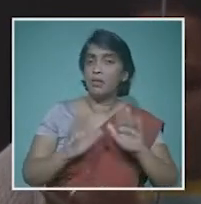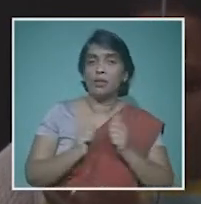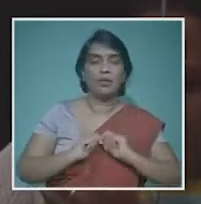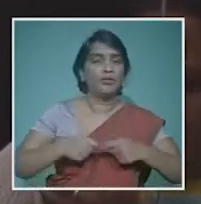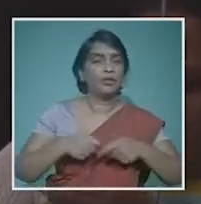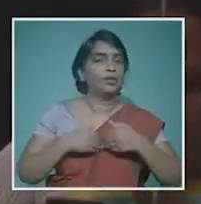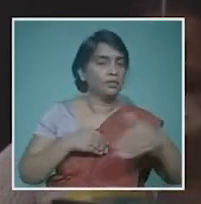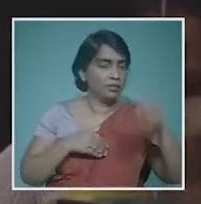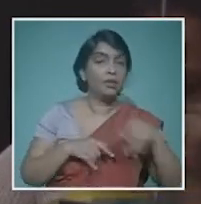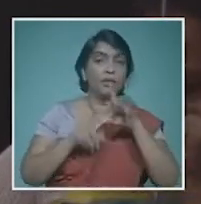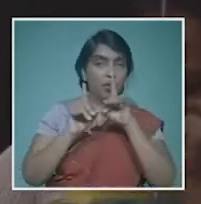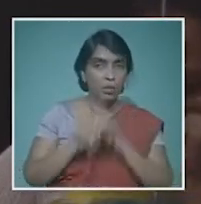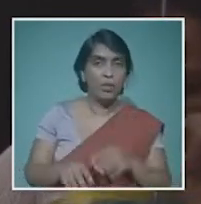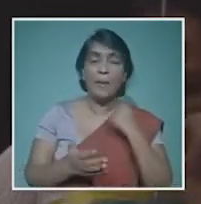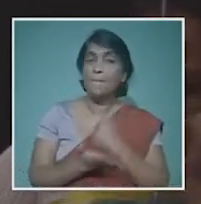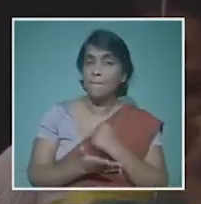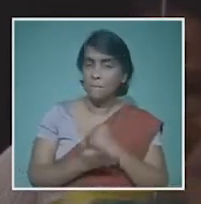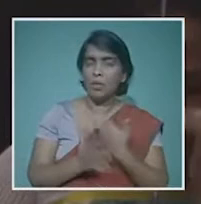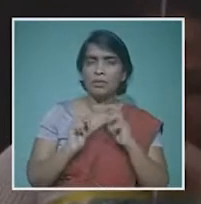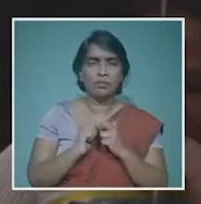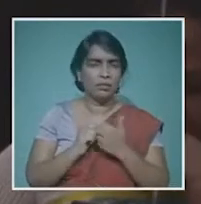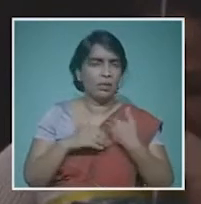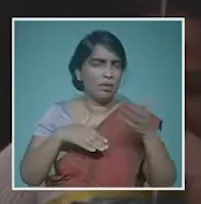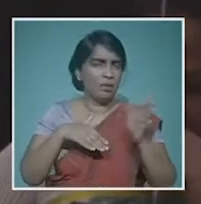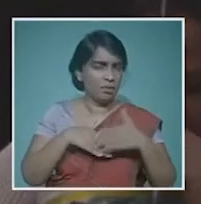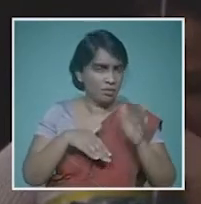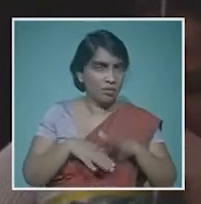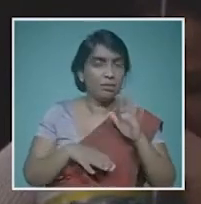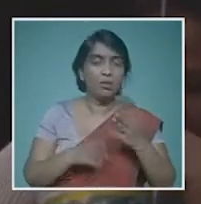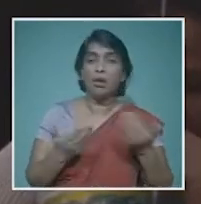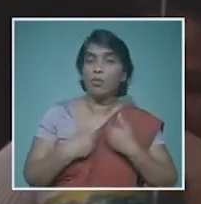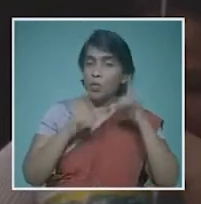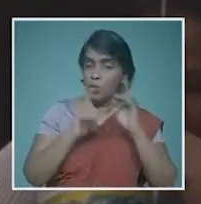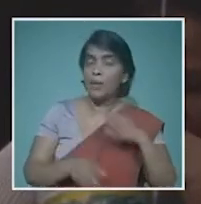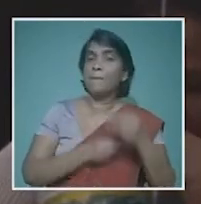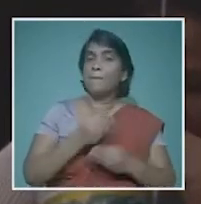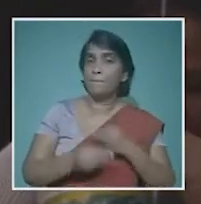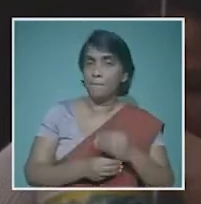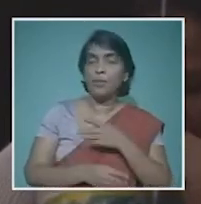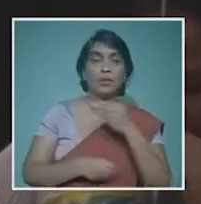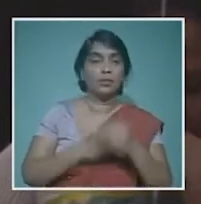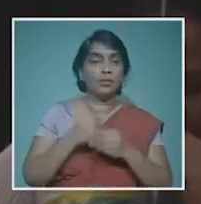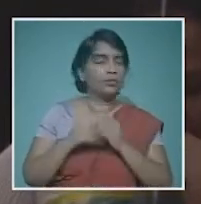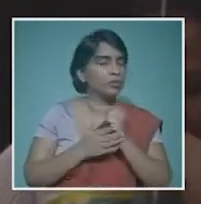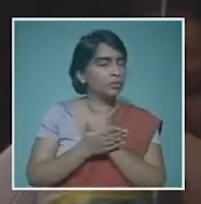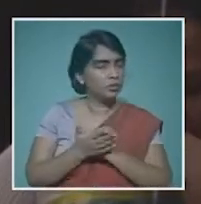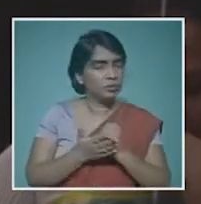අතර මෙවැනි ලෙස බැංකුවලින් හිරිහැරයට ලක්වුවොත් අපවැනි ව්‍යාපාරිකයන් එම ව්‍යාපාර